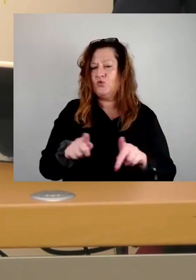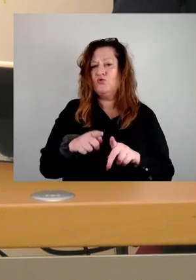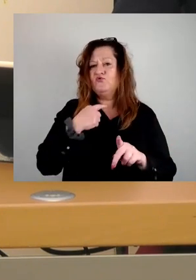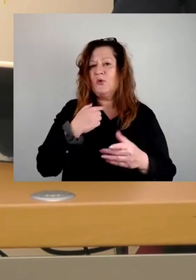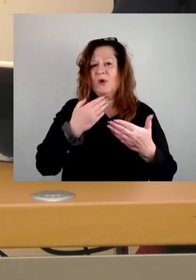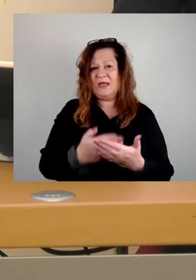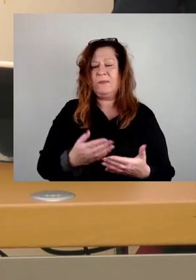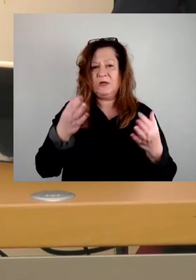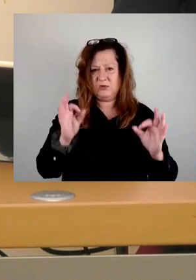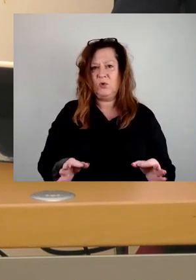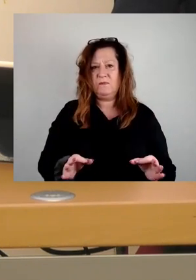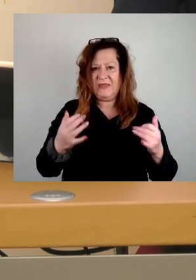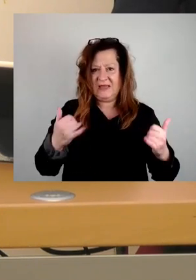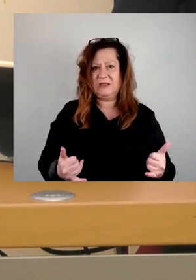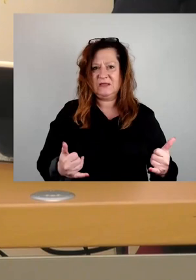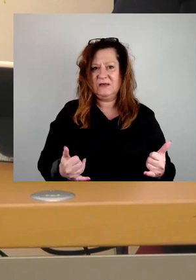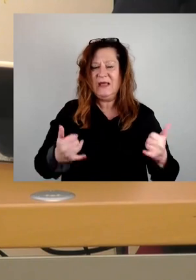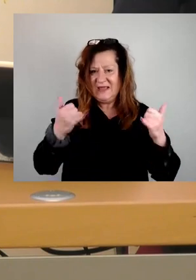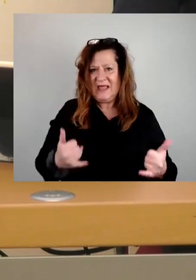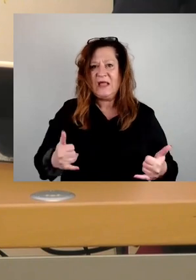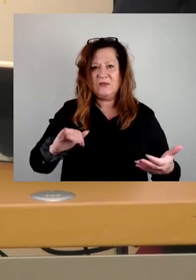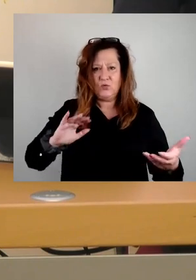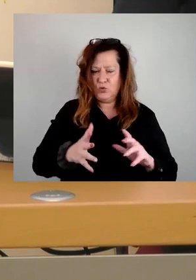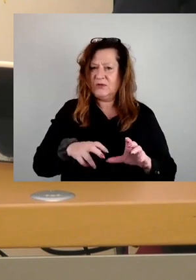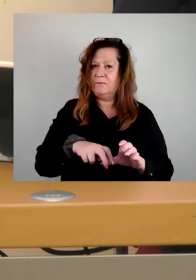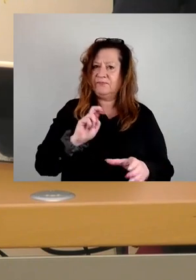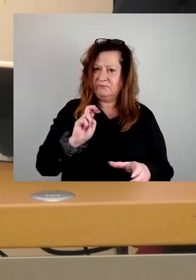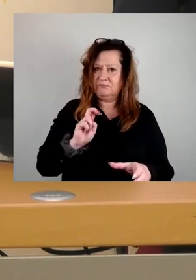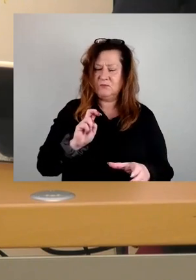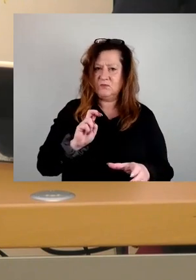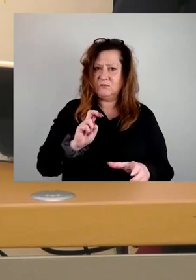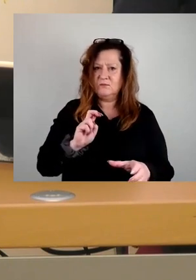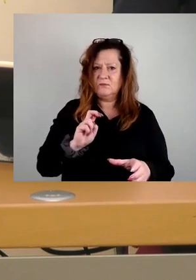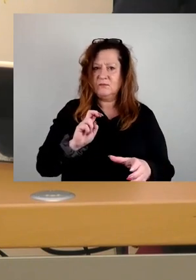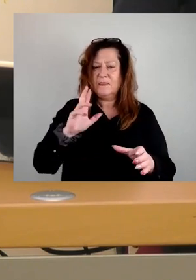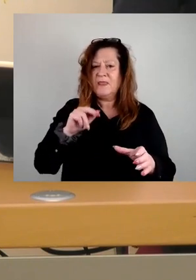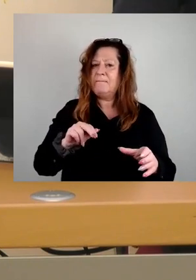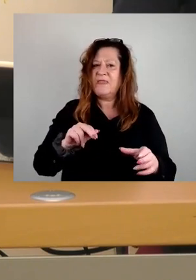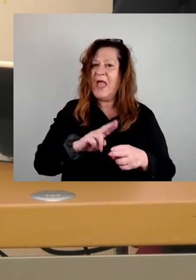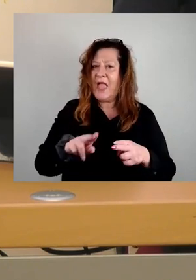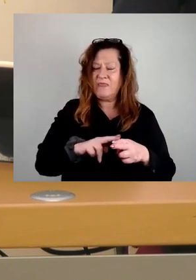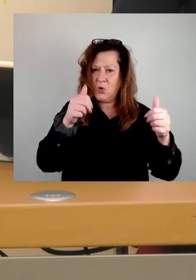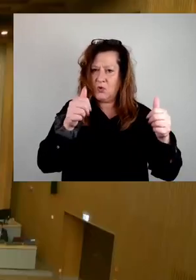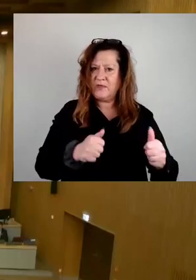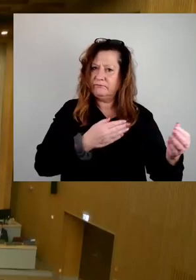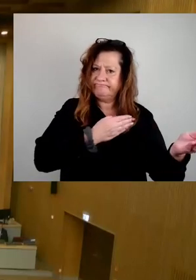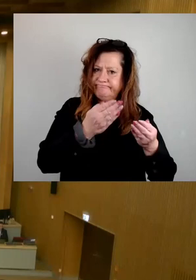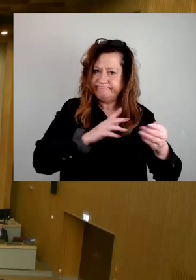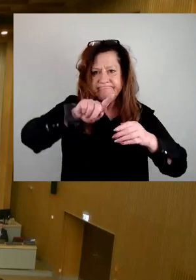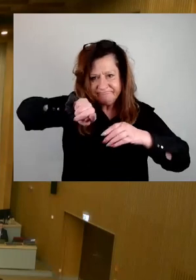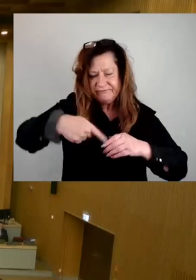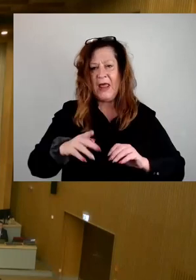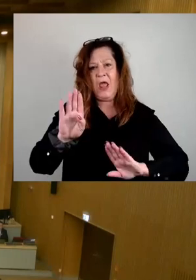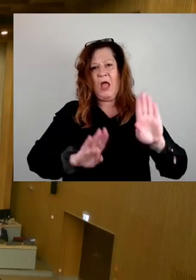So, ich würde jetzt sagen, wir gehen in eine kurze Auszeit, sodass ich nochmal über die Änderungsanträge beraten kann und dann gehen wir in die Abstimmung zu den